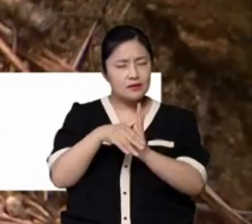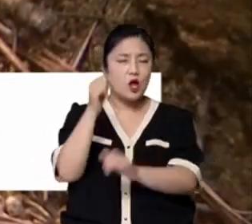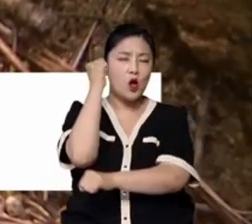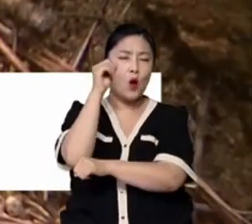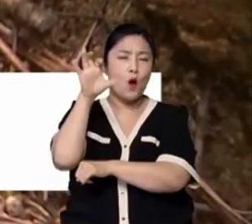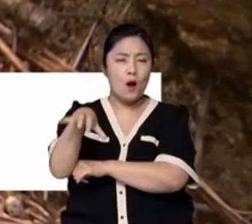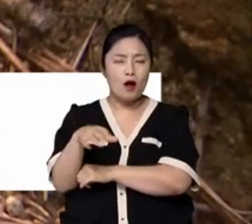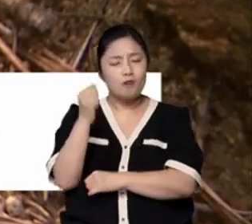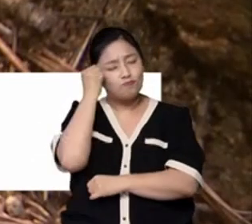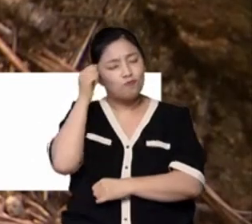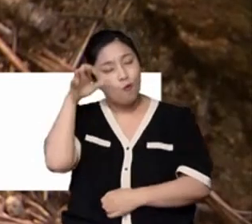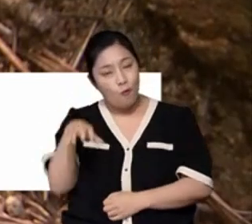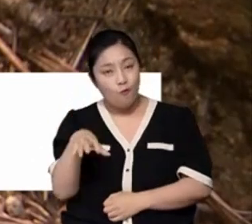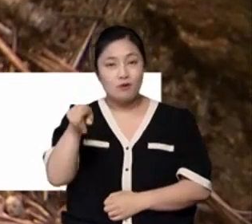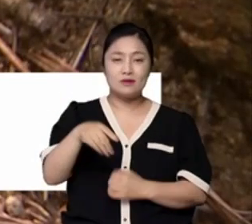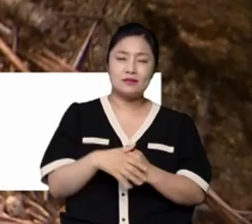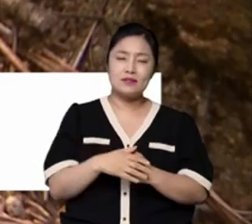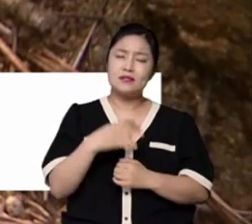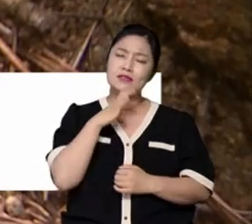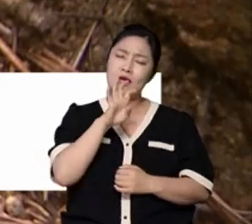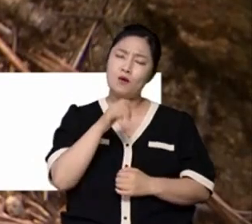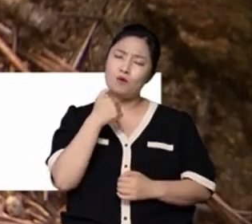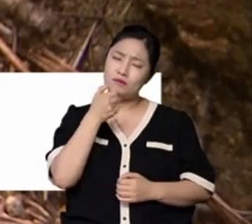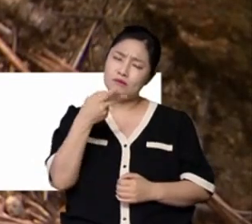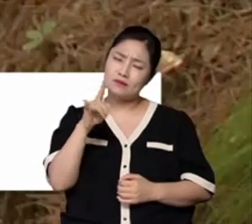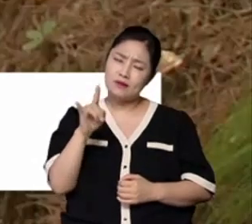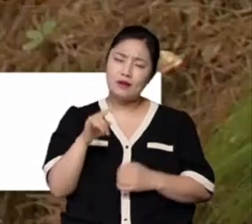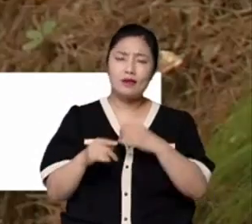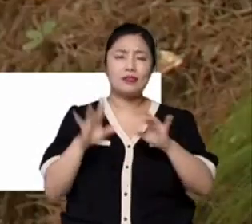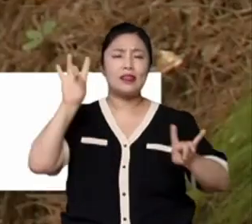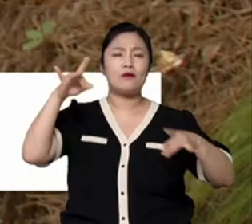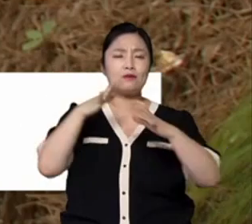영암군 영암읍의 한 숙박업소에서 40, 50대 태국인